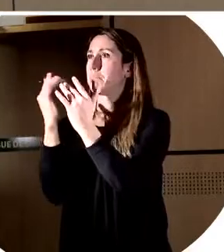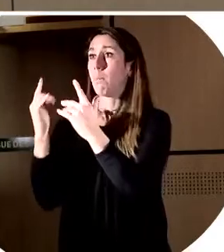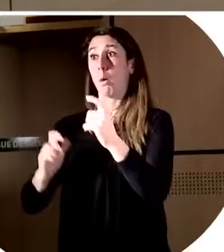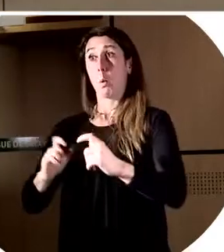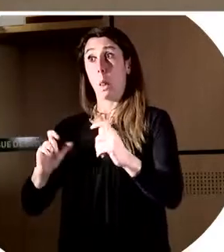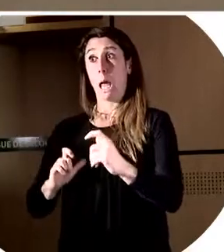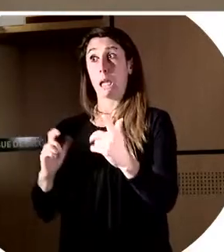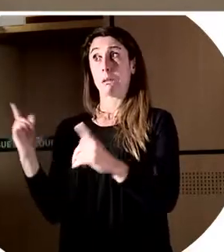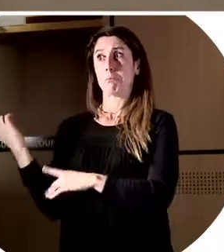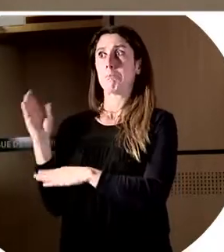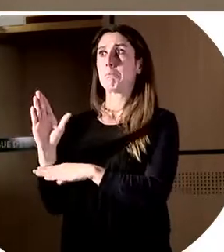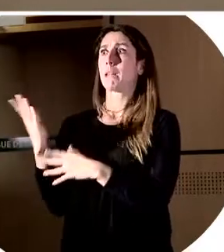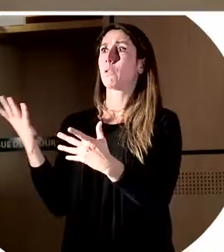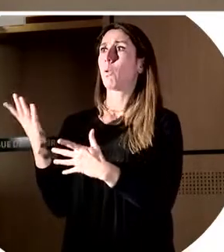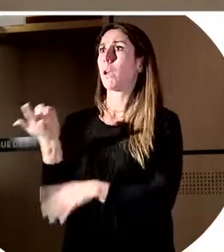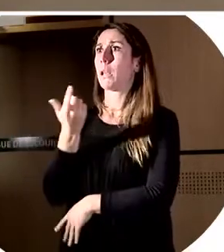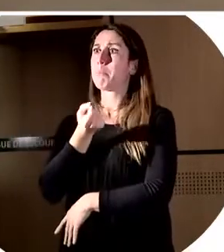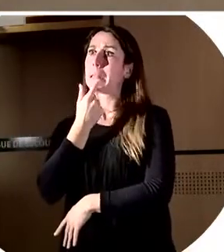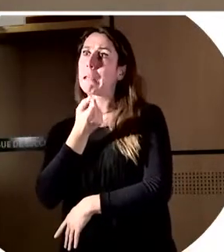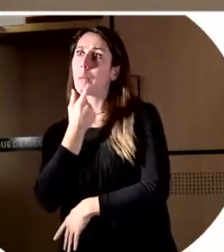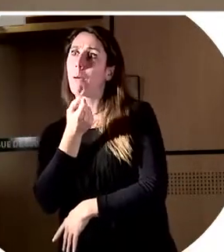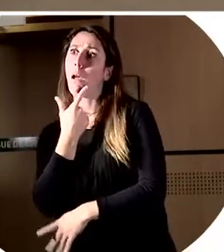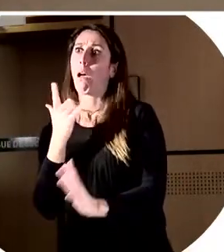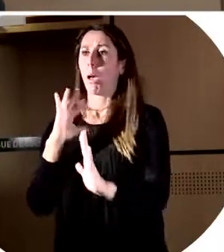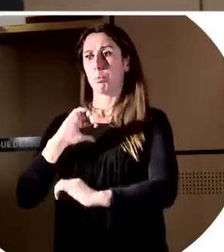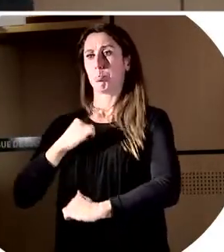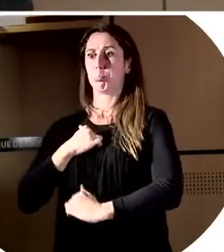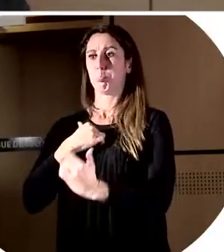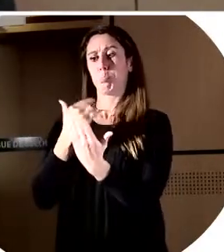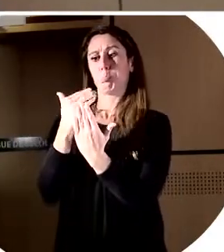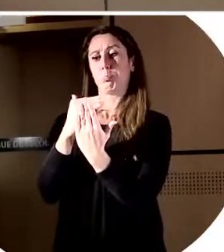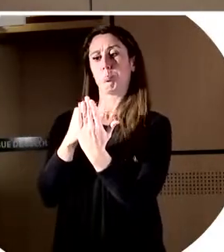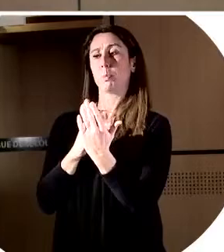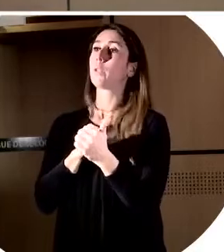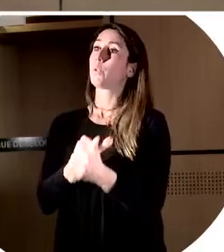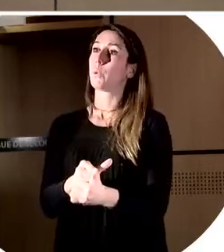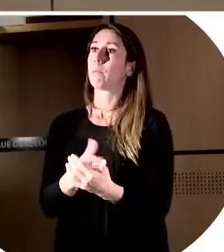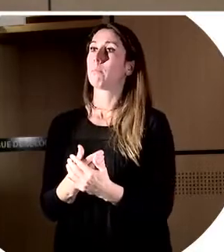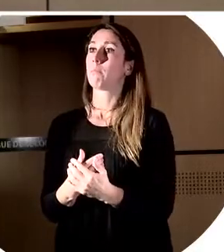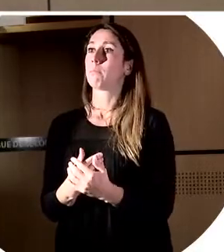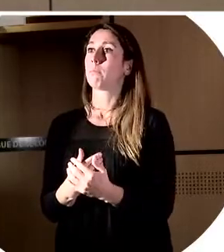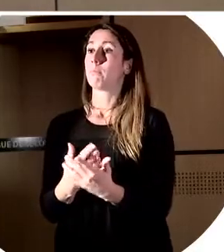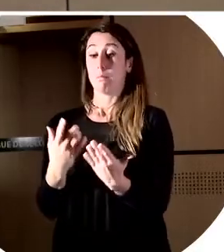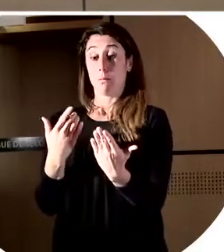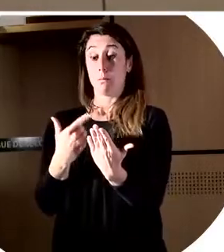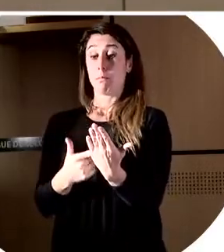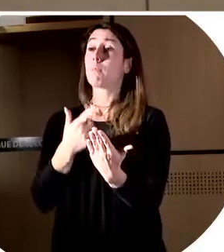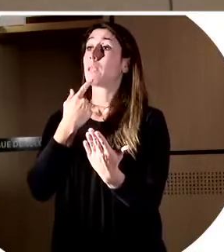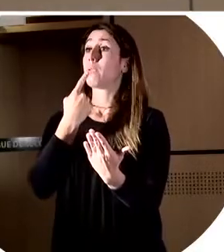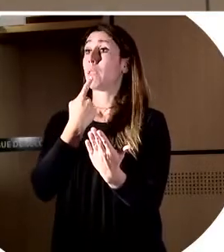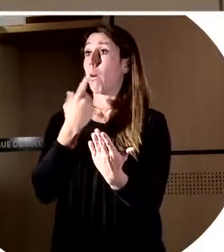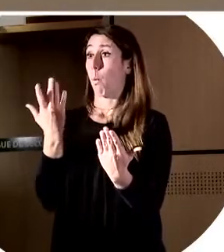portait sur l'observance du médicament. Alors, je ne sais pas si vous savez ce que c'est l'observance du médicament, mais c'est simplement le fait